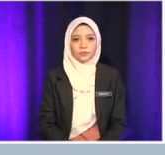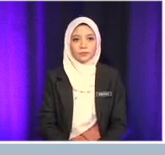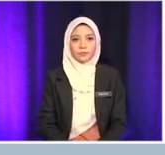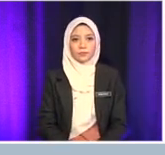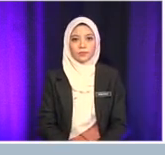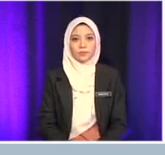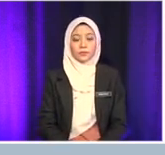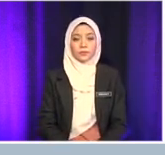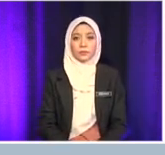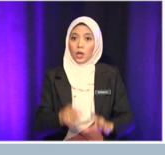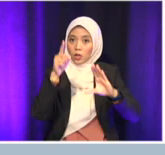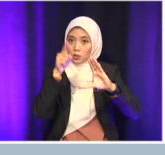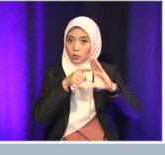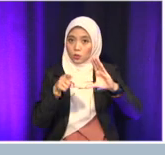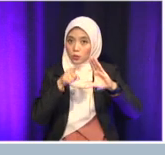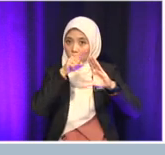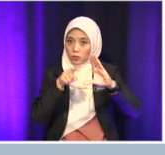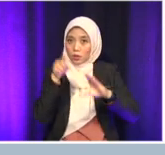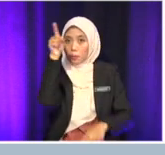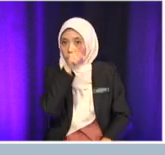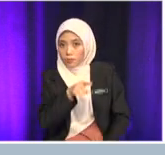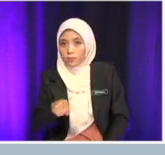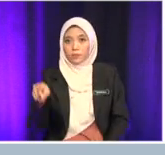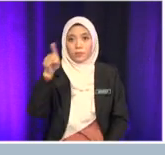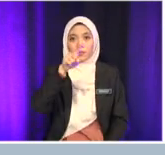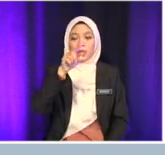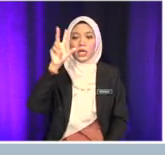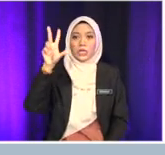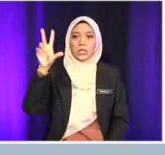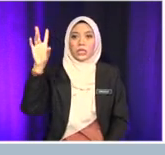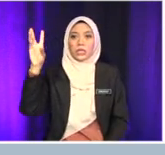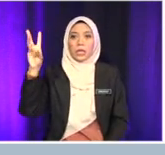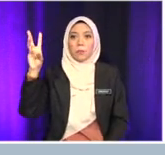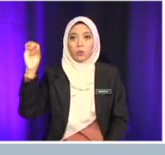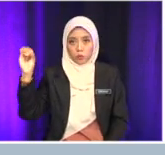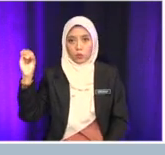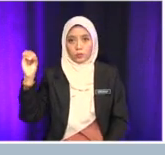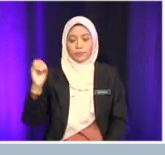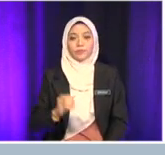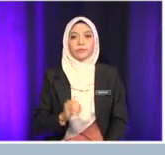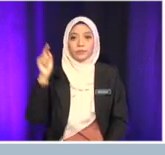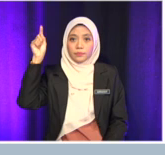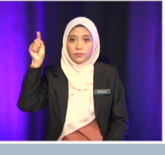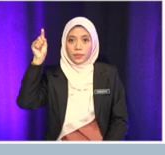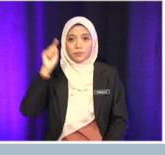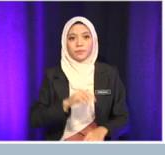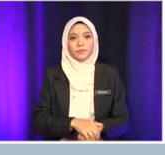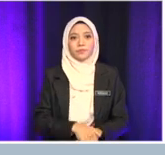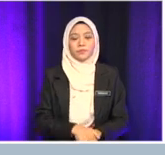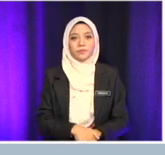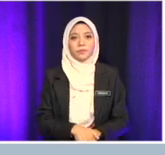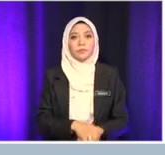360° kalau udah separuh buatan maka sudutnya adalah 180 derajat